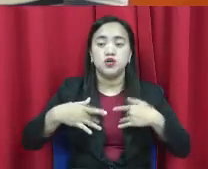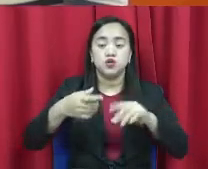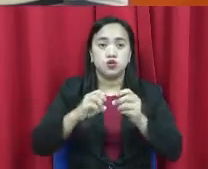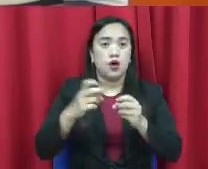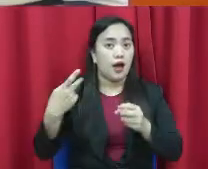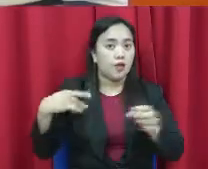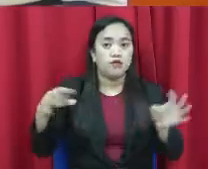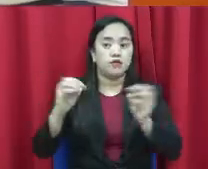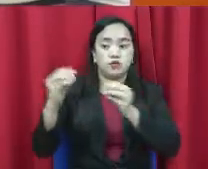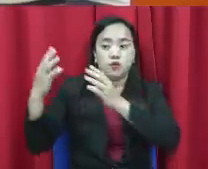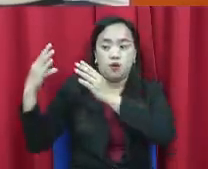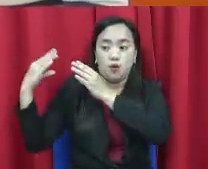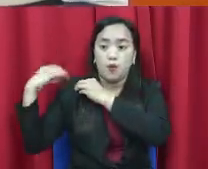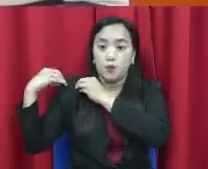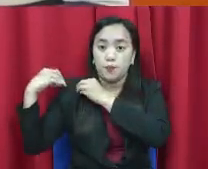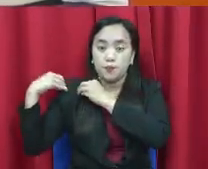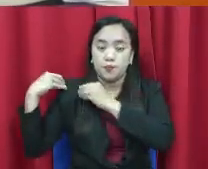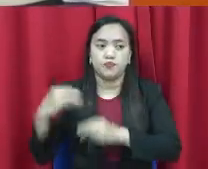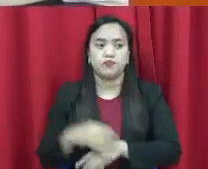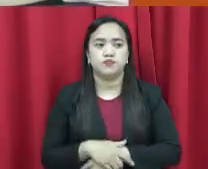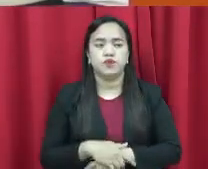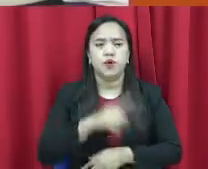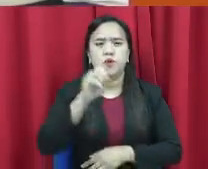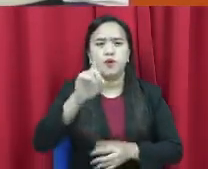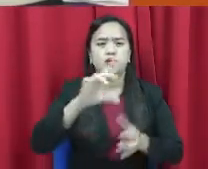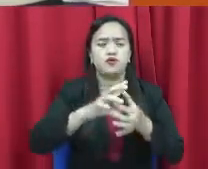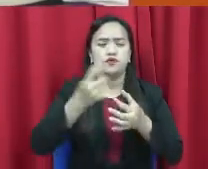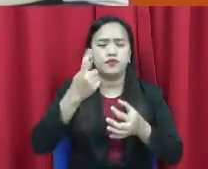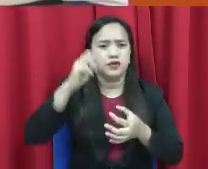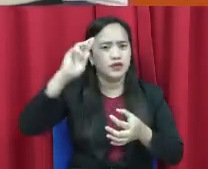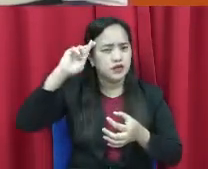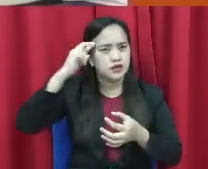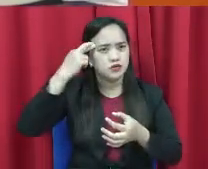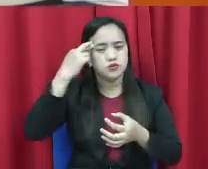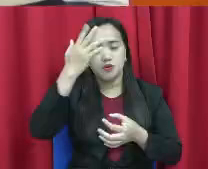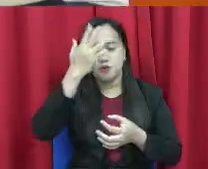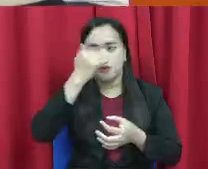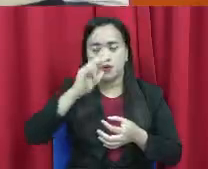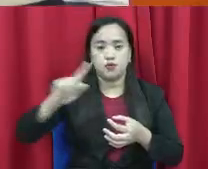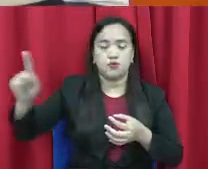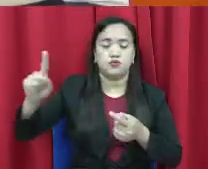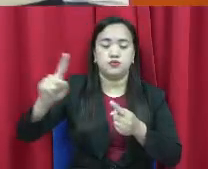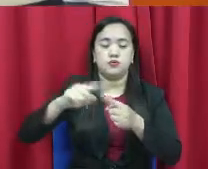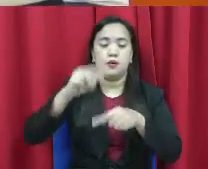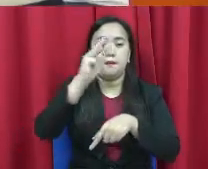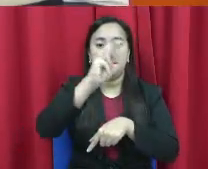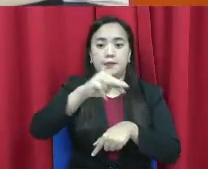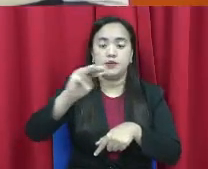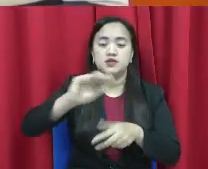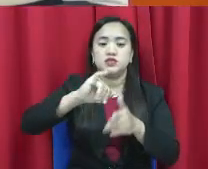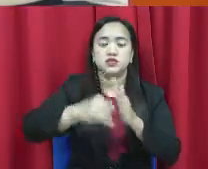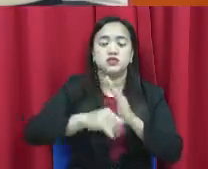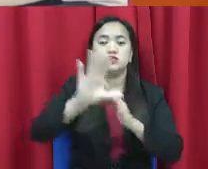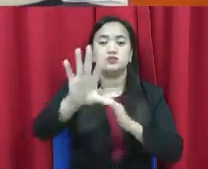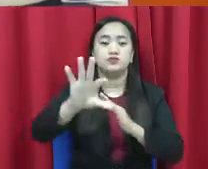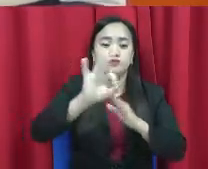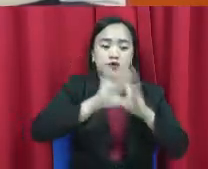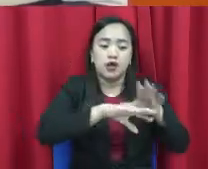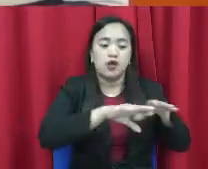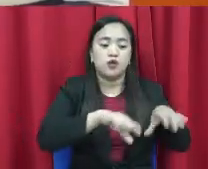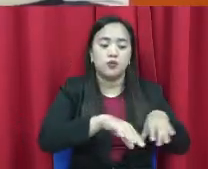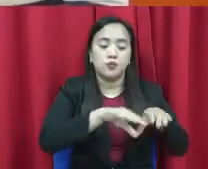kasi nung ang pinaka isang reison kung bakit po ako lumuwas ng Maynila para maghahanap ng trabaho at